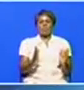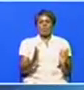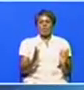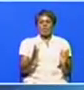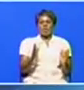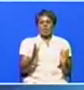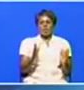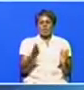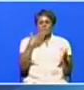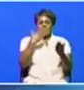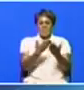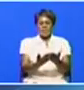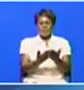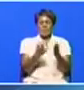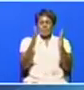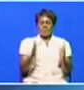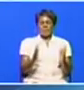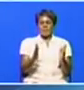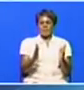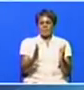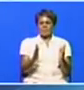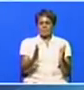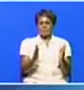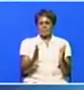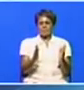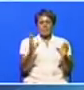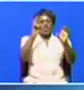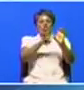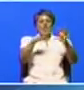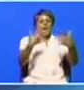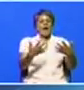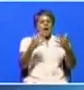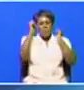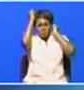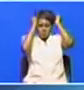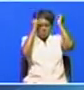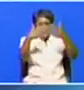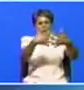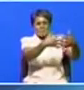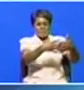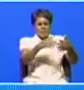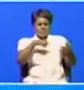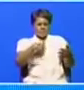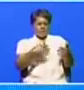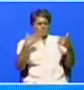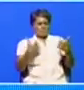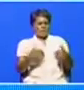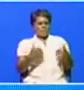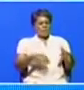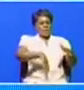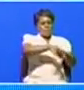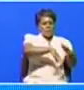na Afghanistan. Shukrani sana kwa kuwa nasi hii leo. Asante kali. Uliingia vipi katika jeshi la Uingereza? Jeshi, nilikuwa mchezaji wa mpira nikiwa